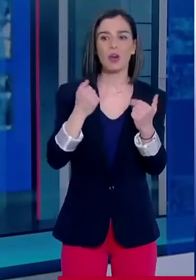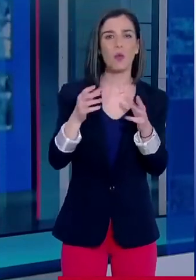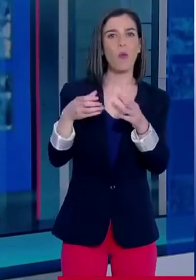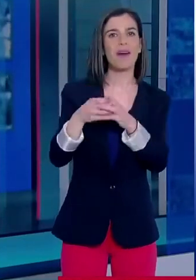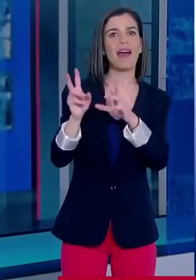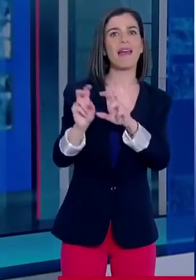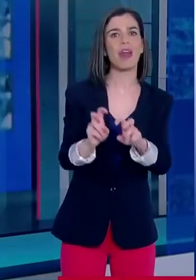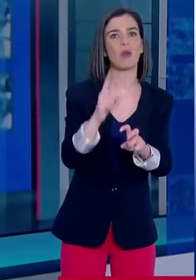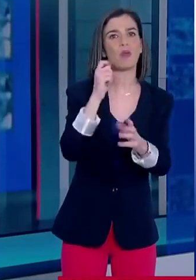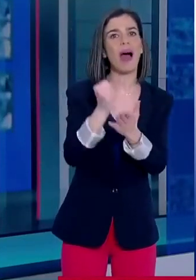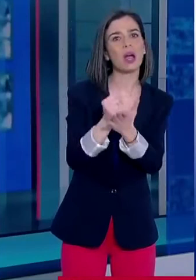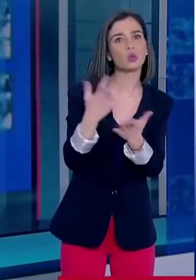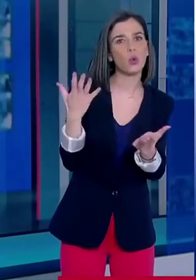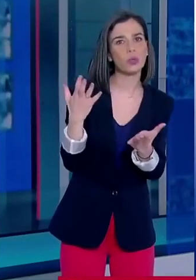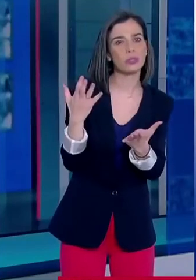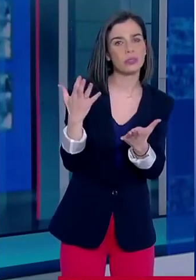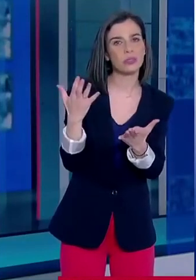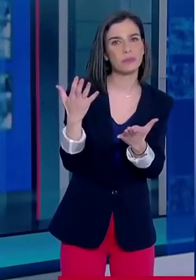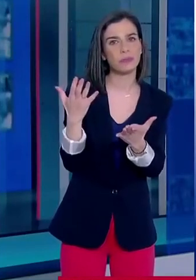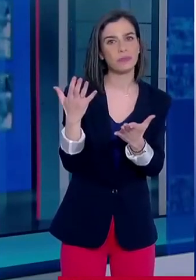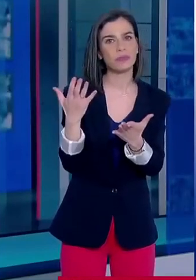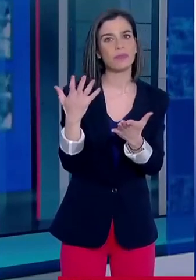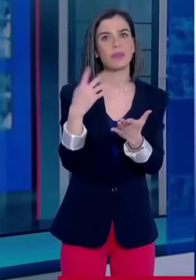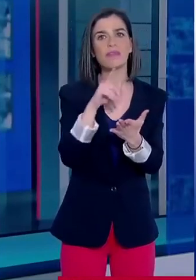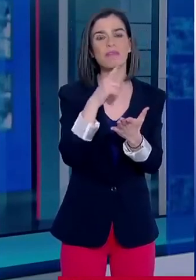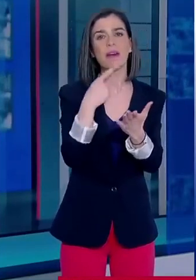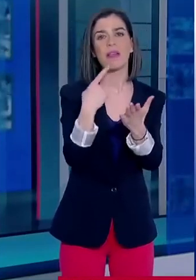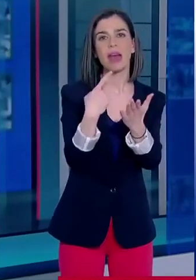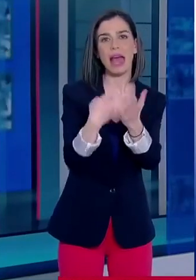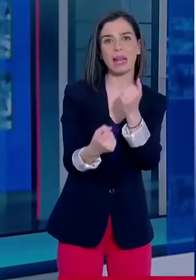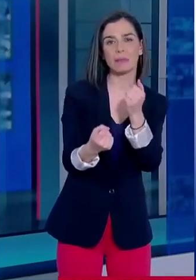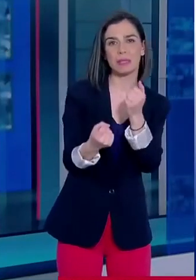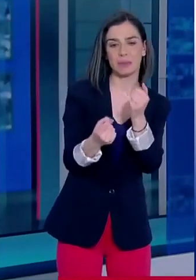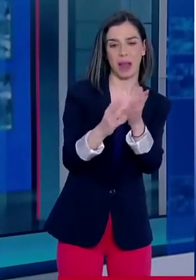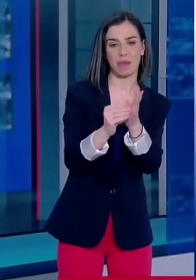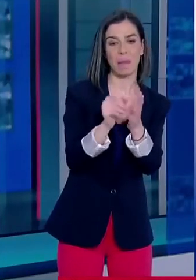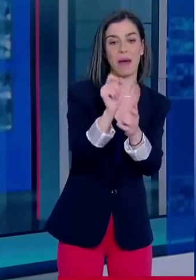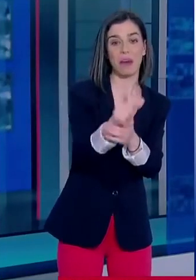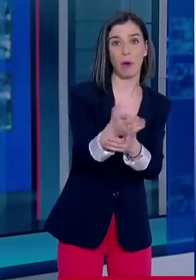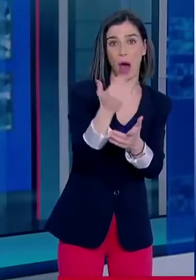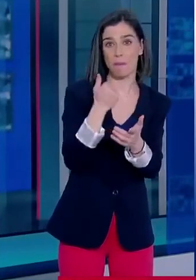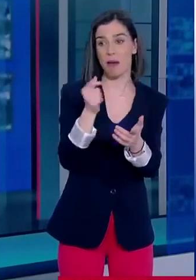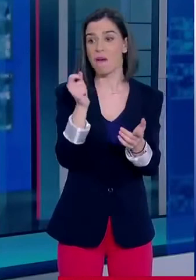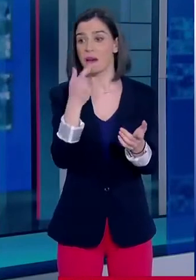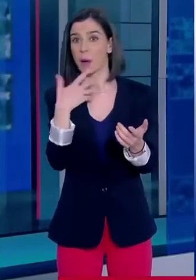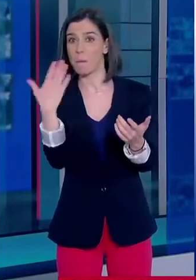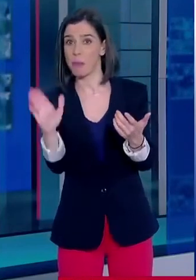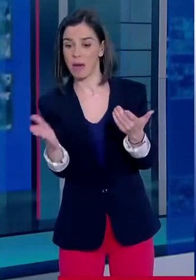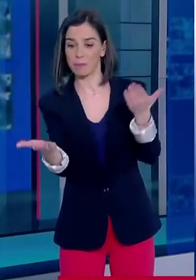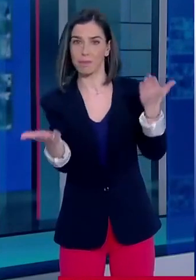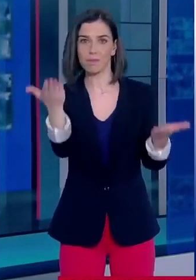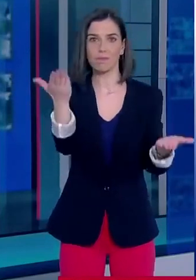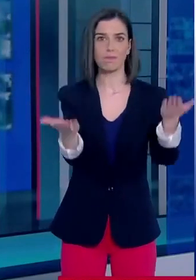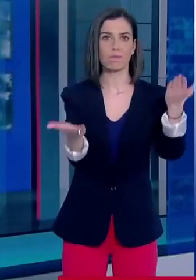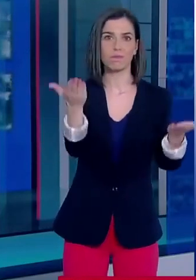για να αξιολογήσουμε την έλλειψη θεραπείας σε σχέση με την λήψη θεραπείας και θα παρακολουθήσουμε και τις διεθνείς